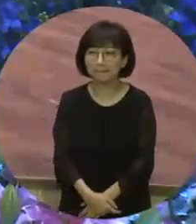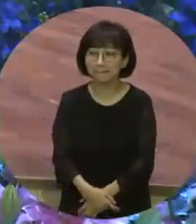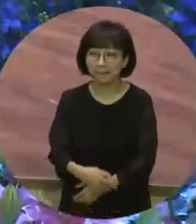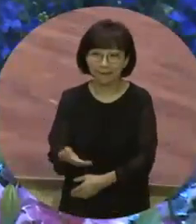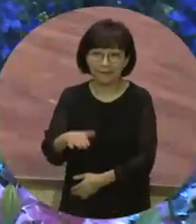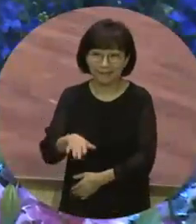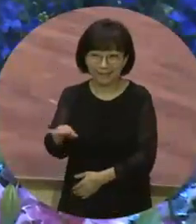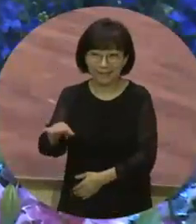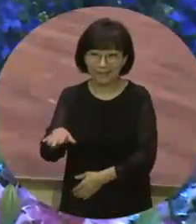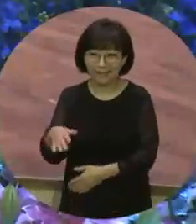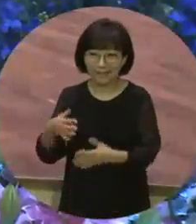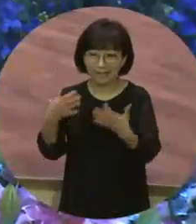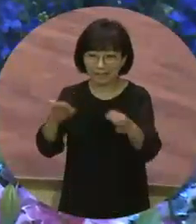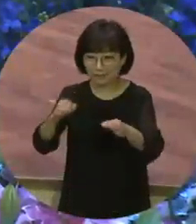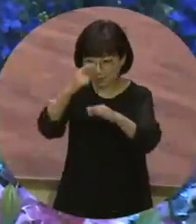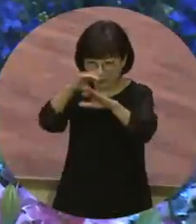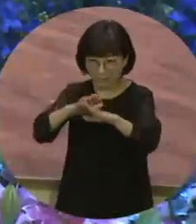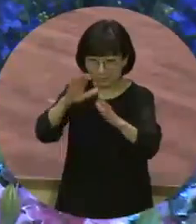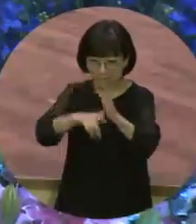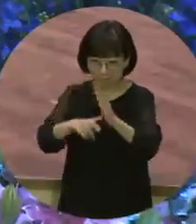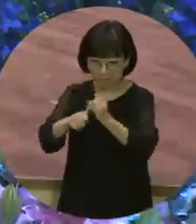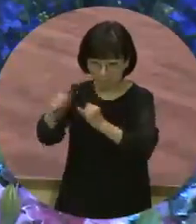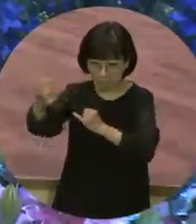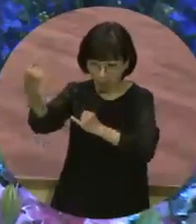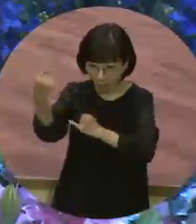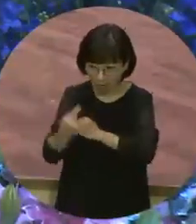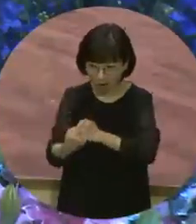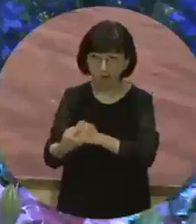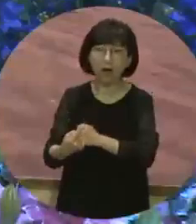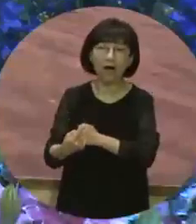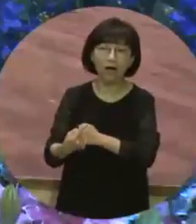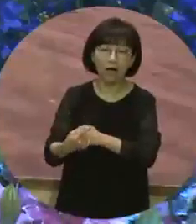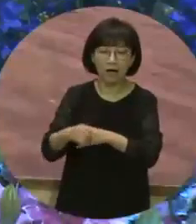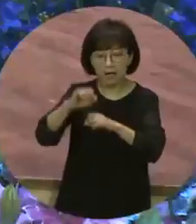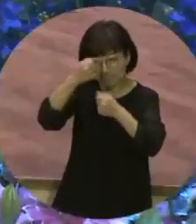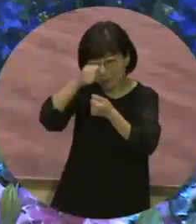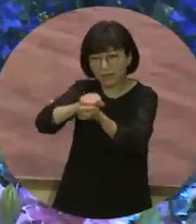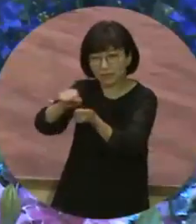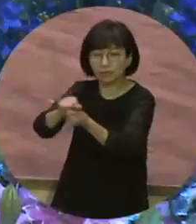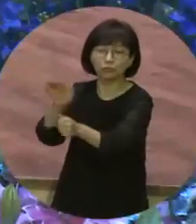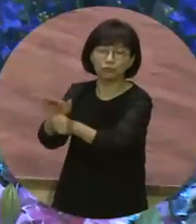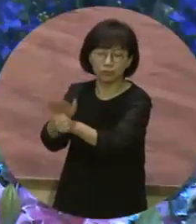신약기도에 남편이 나와 앉았다. 그러면 아내들은요, 발 씻어줘야 돼.